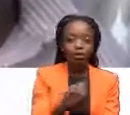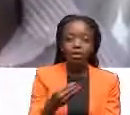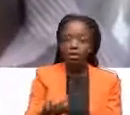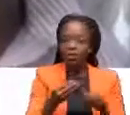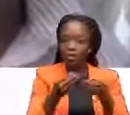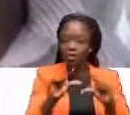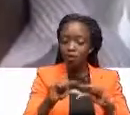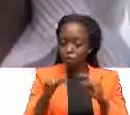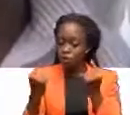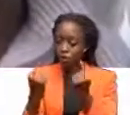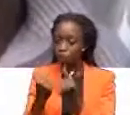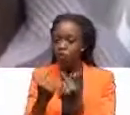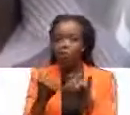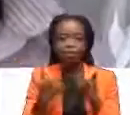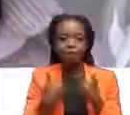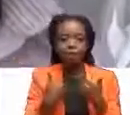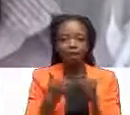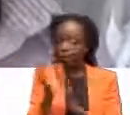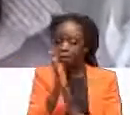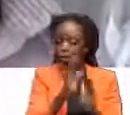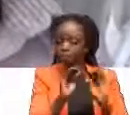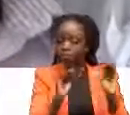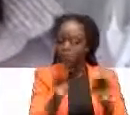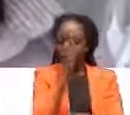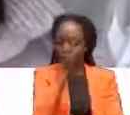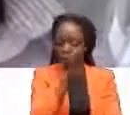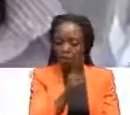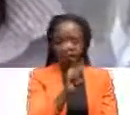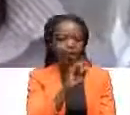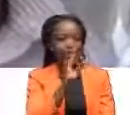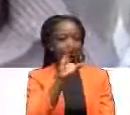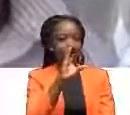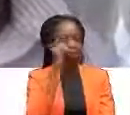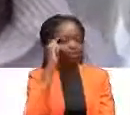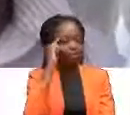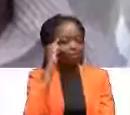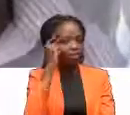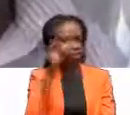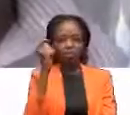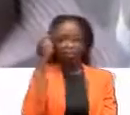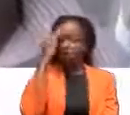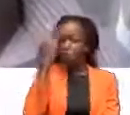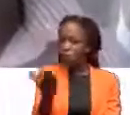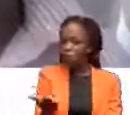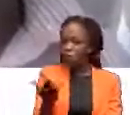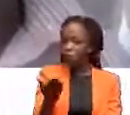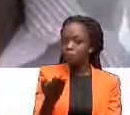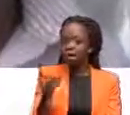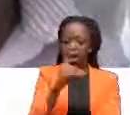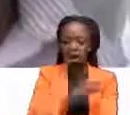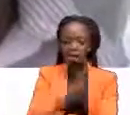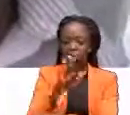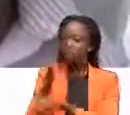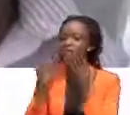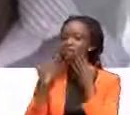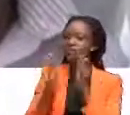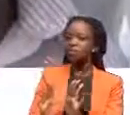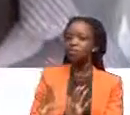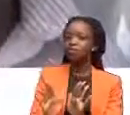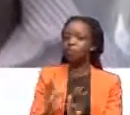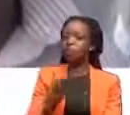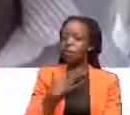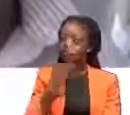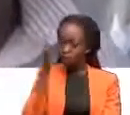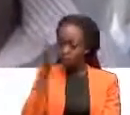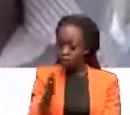vilabu ambavyo havina misingi, wewe Nick Mwendwa unafikiria wa Kenya hawajui? Siku zako zimeisha. Nataka tuhakishe kwamba